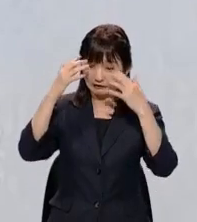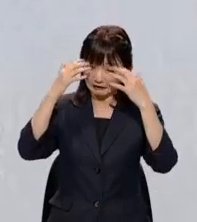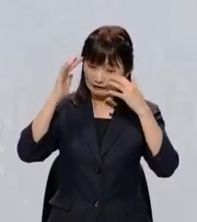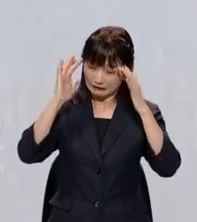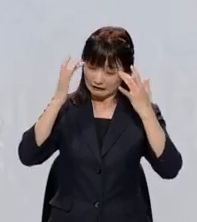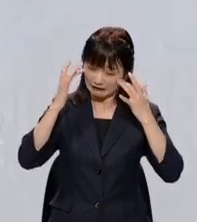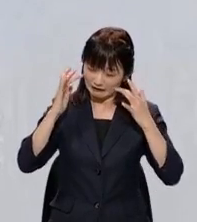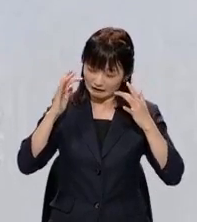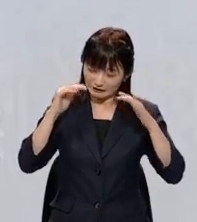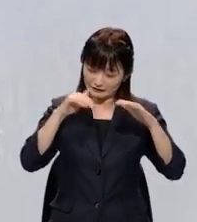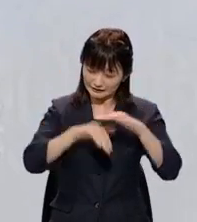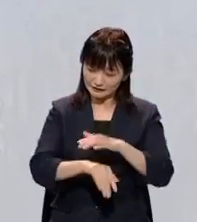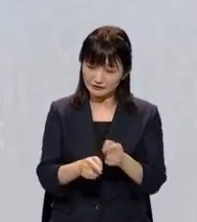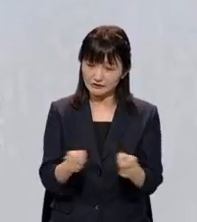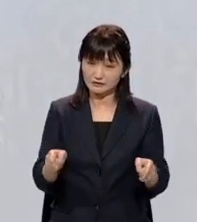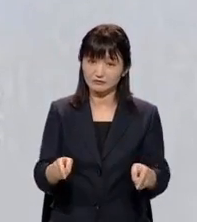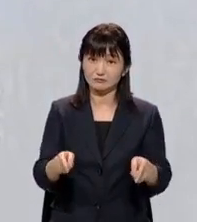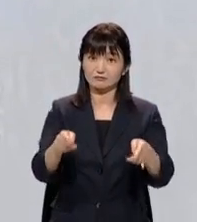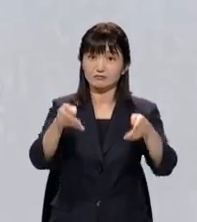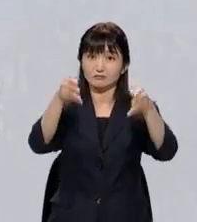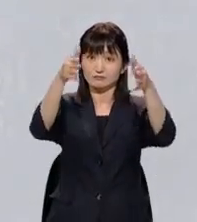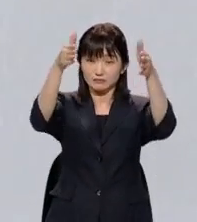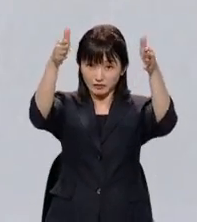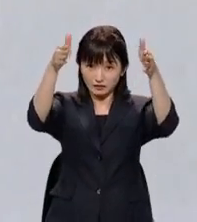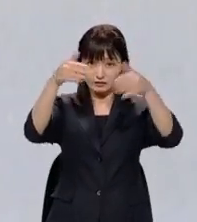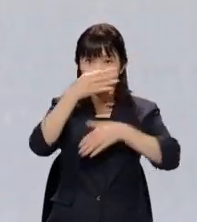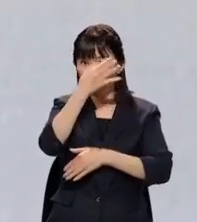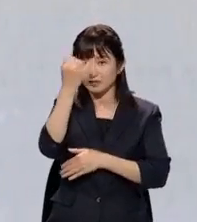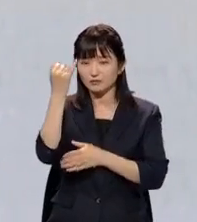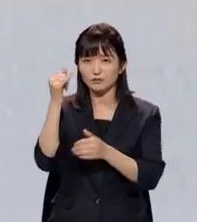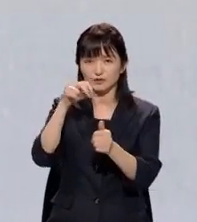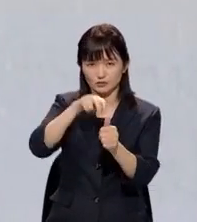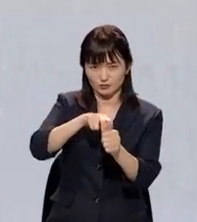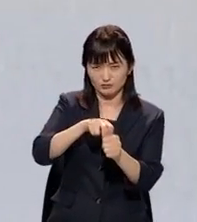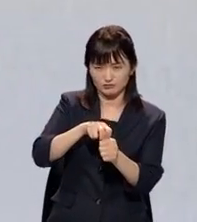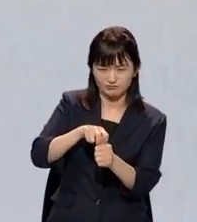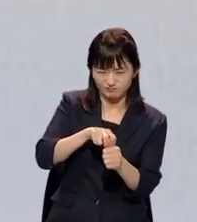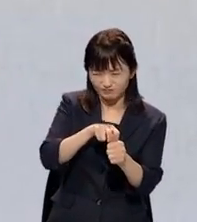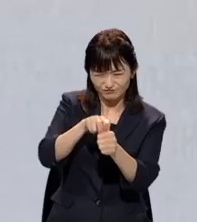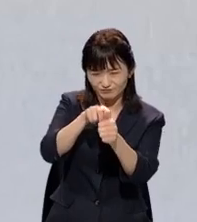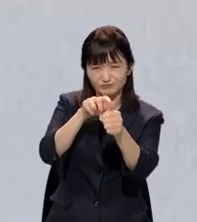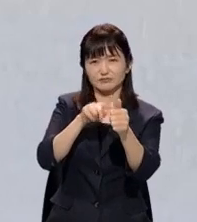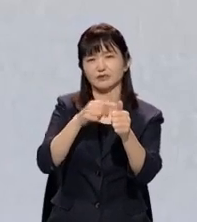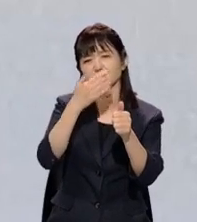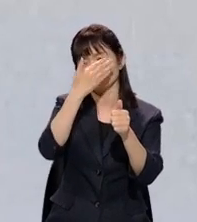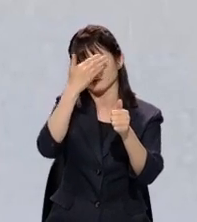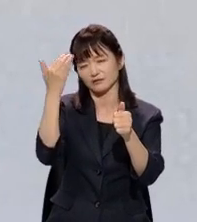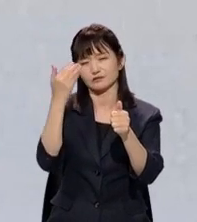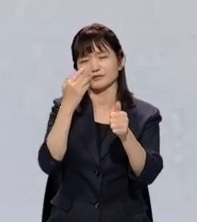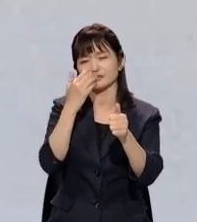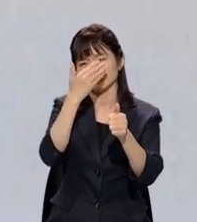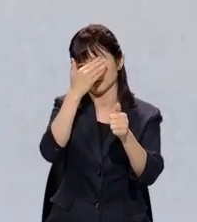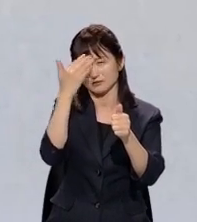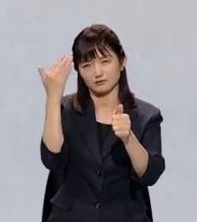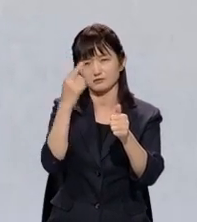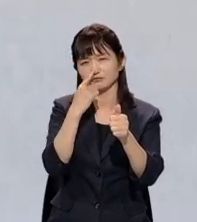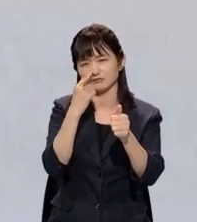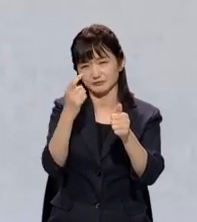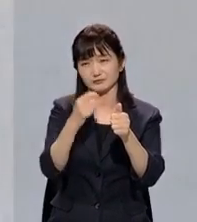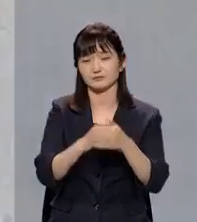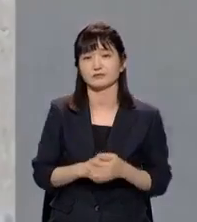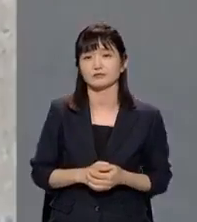땀나는데 지하에서부터 9층까지 할머니를 업고 가셨다고요 와 정말 멋진 청년이에요 그러니까 그날도